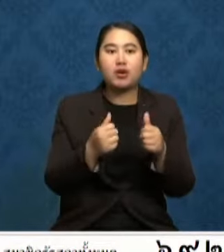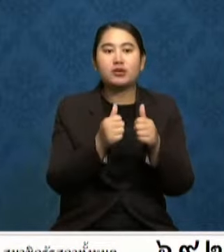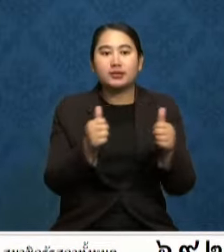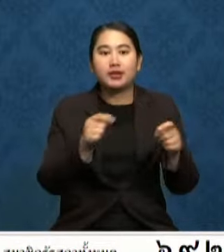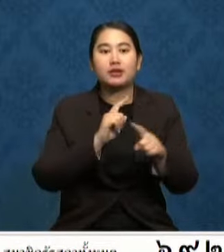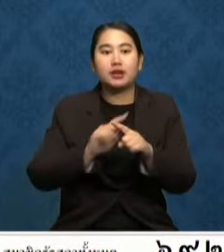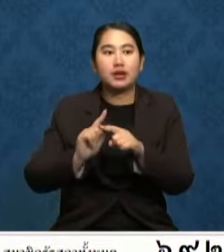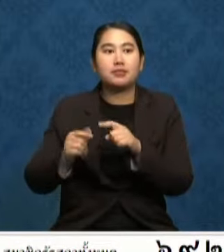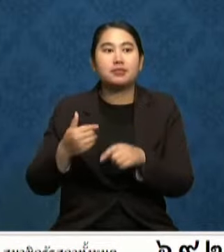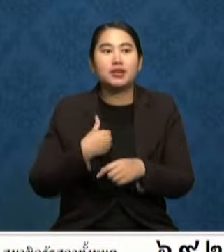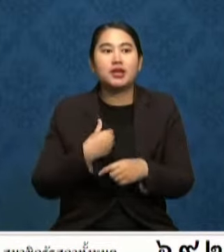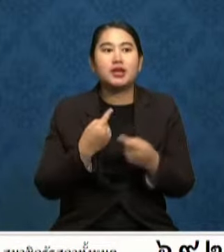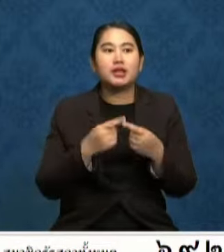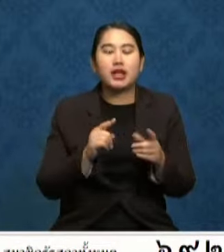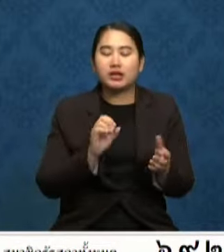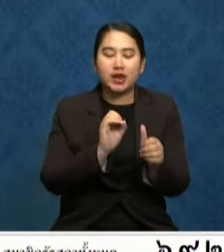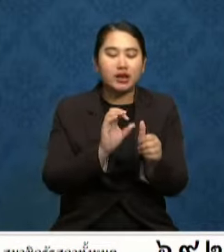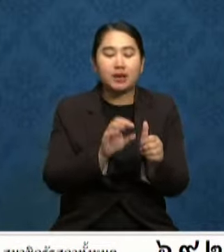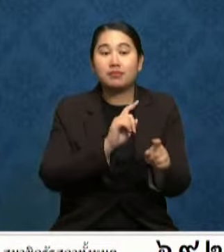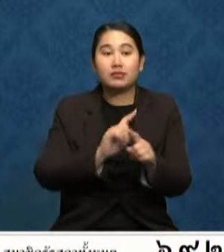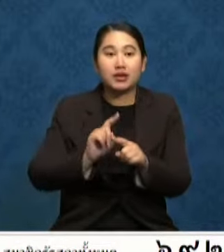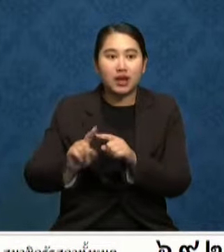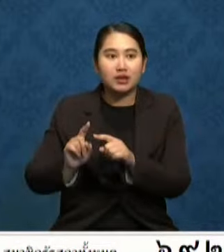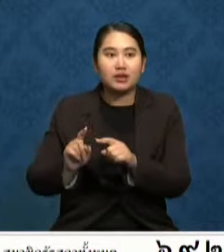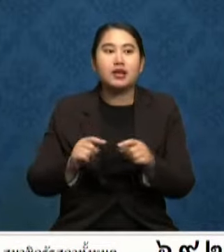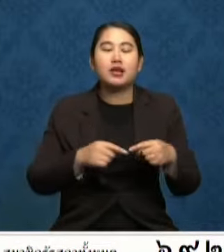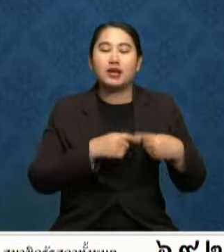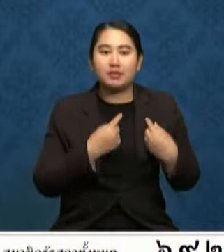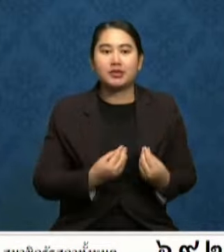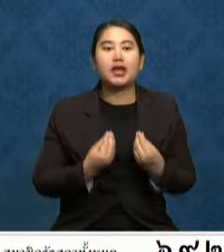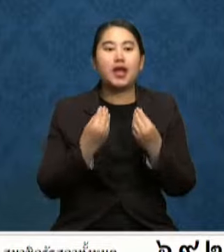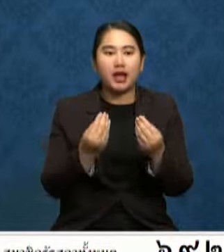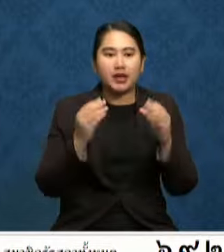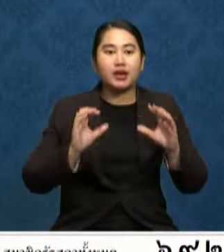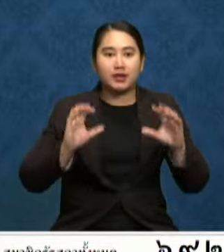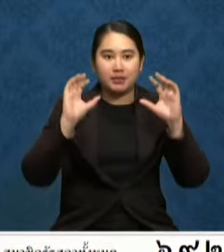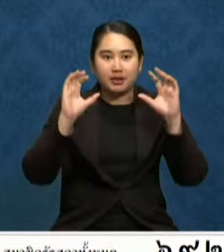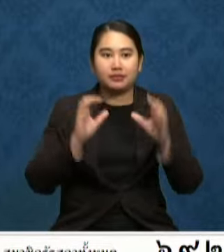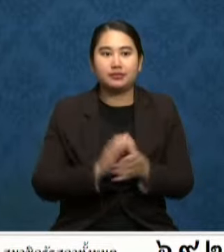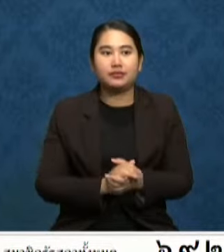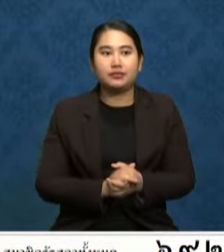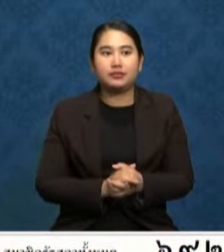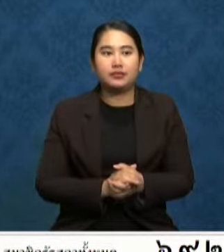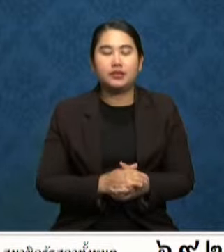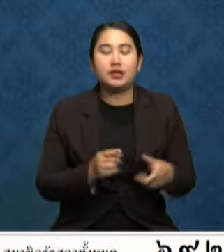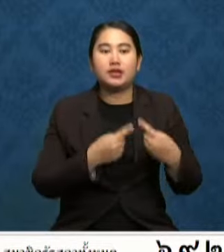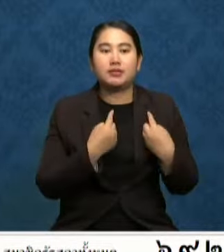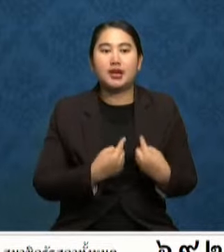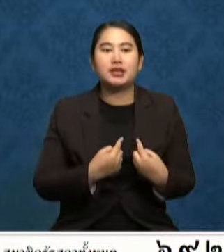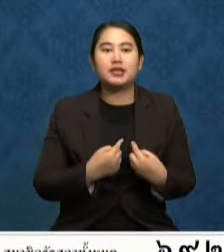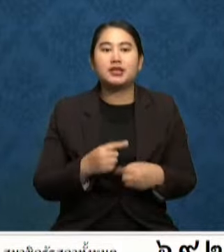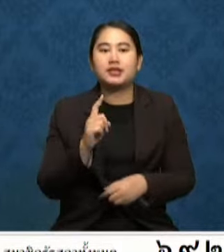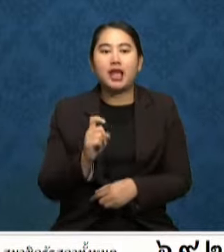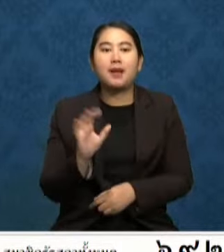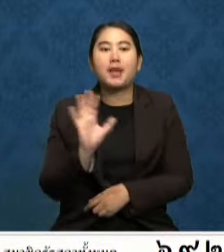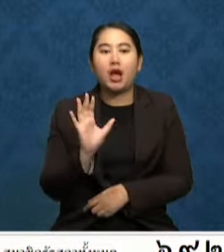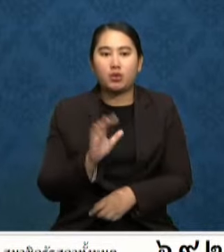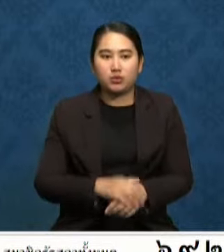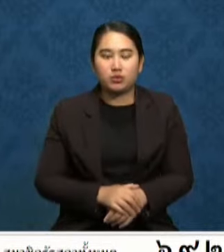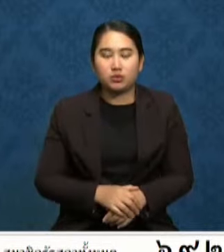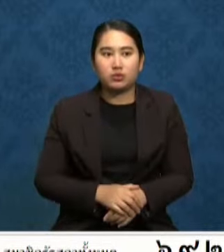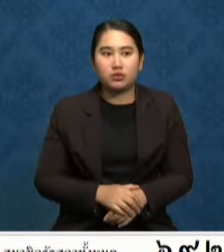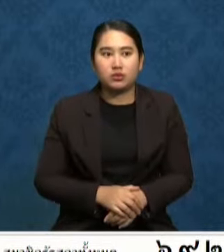แต่ในบัดาข้อเสนือแ่ก็ให้กำลงใจรฐบาลนะอย่าไปเสยกำลงใจนะว่า